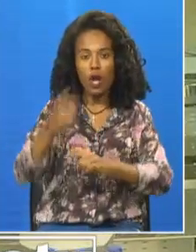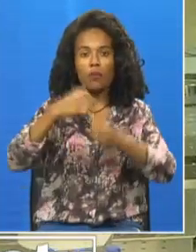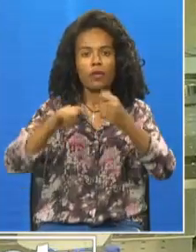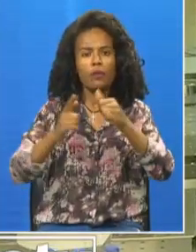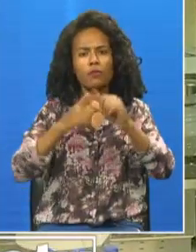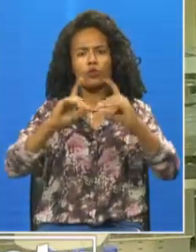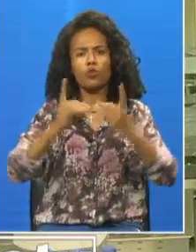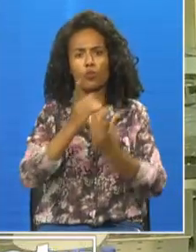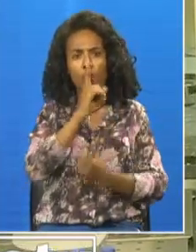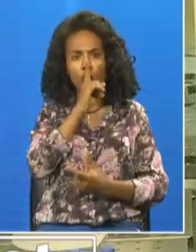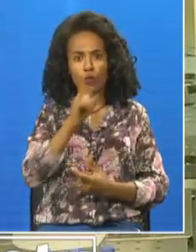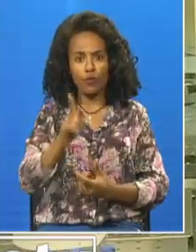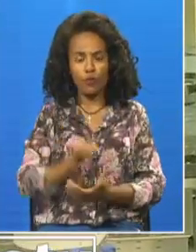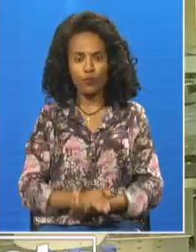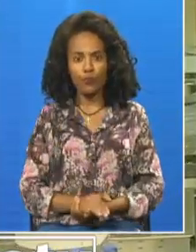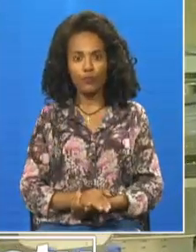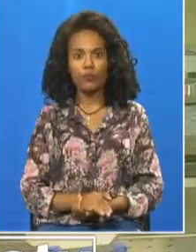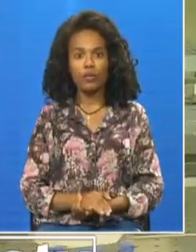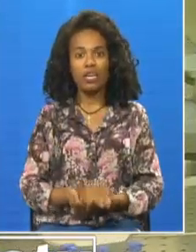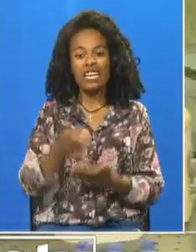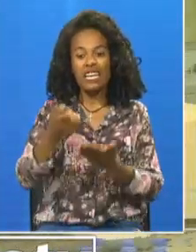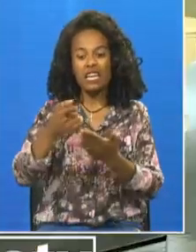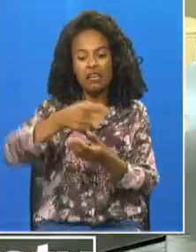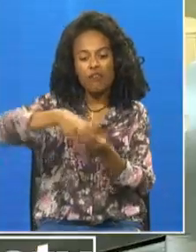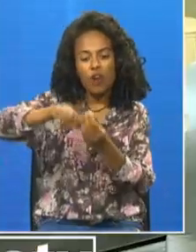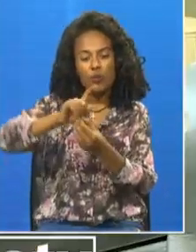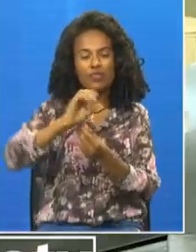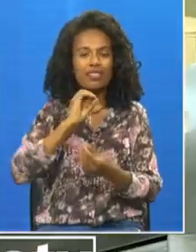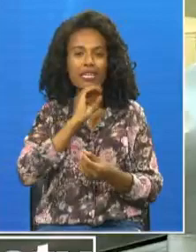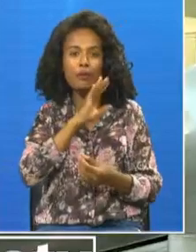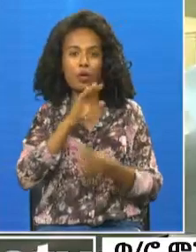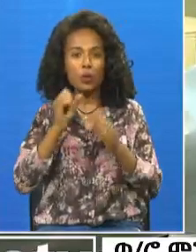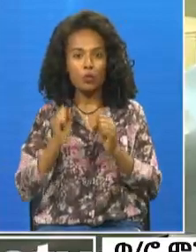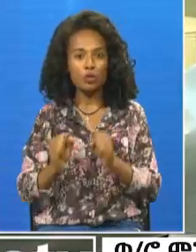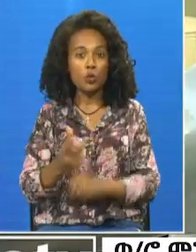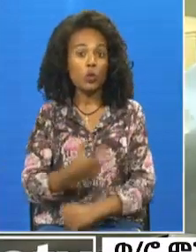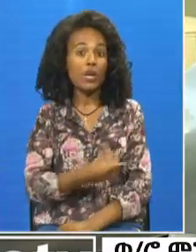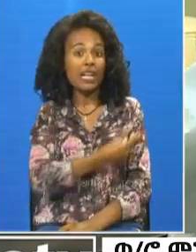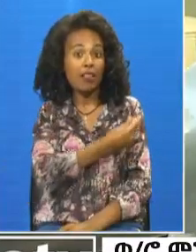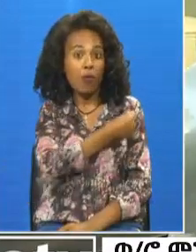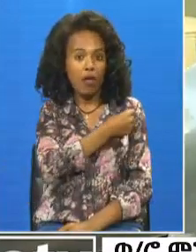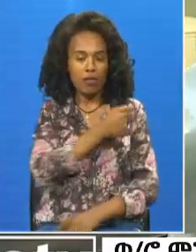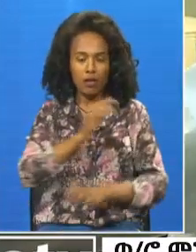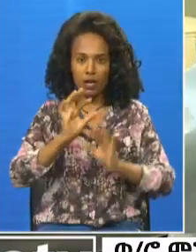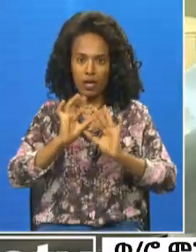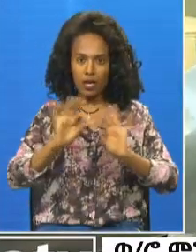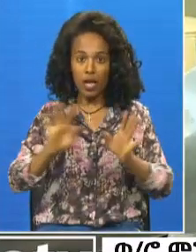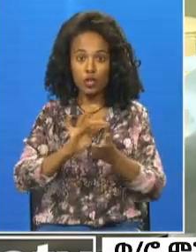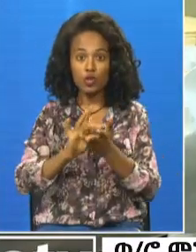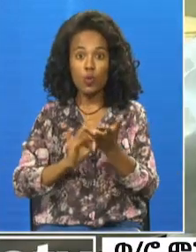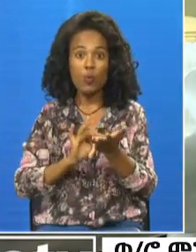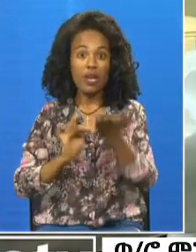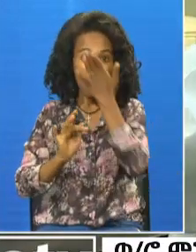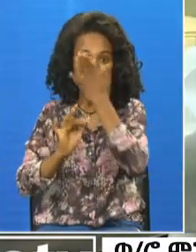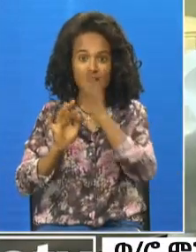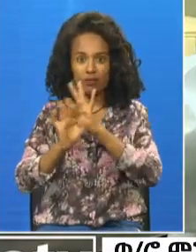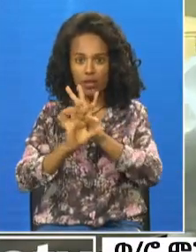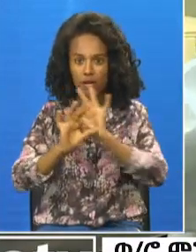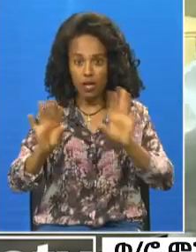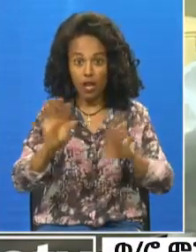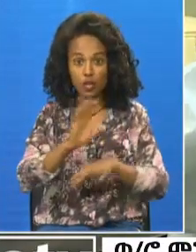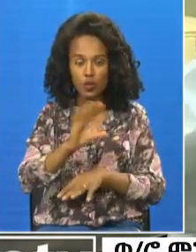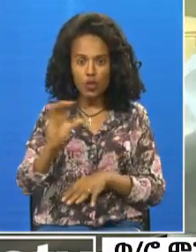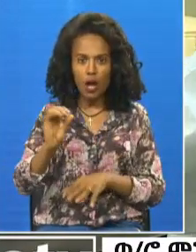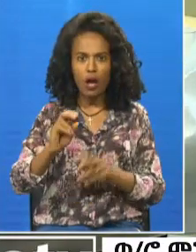ልየታ የሚደረግበት ወደ ሌላ ክፍል እንዲሄዱ ይደረጋል ማለት ነው። ኮሮና ቫይረስ አርኤንኤ ቫይረስ ነው። ኮሮና ቫይረስ ብዙ ፋሚሊዎች አሉት ወይም ደግሞ ቤተሰቦች አሉት።